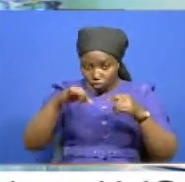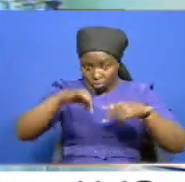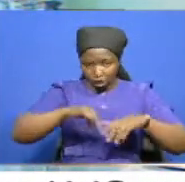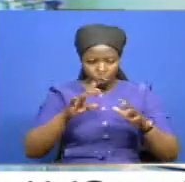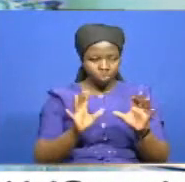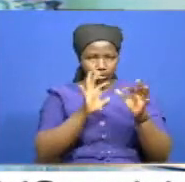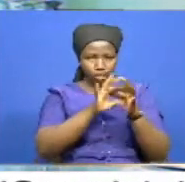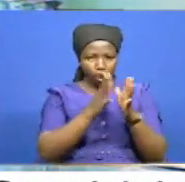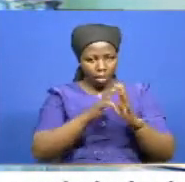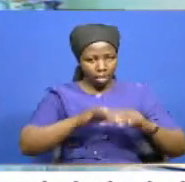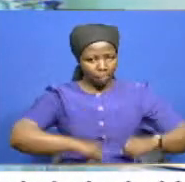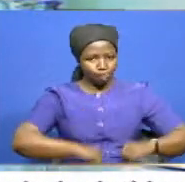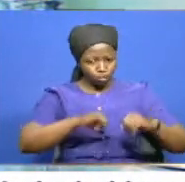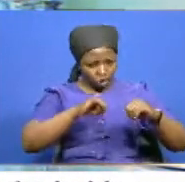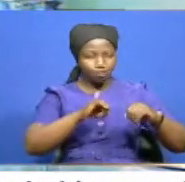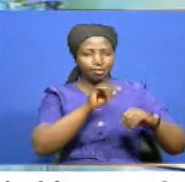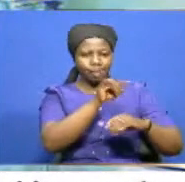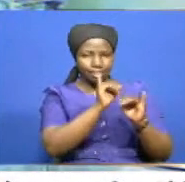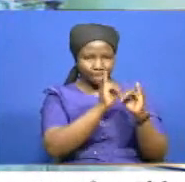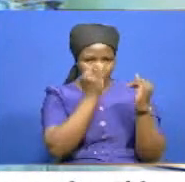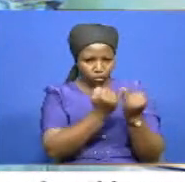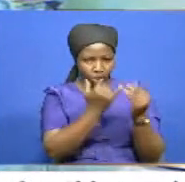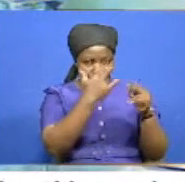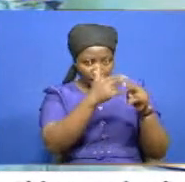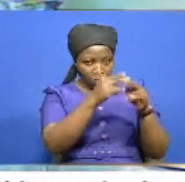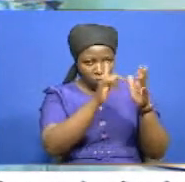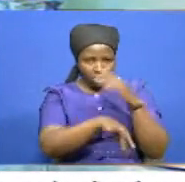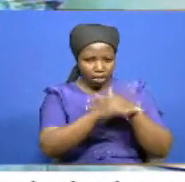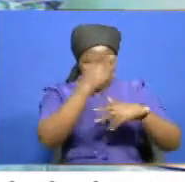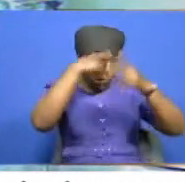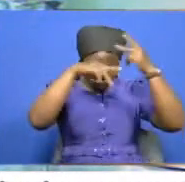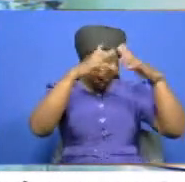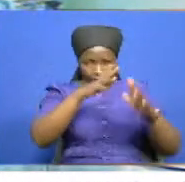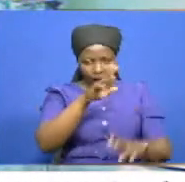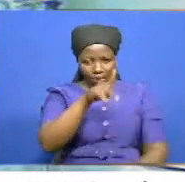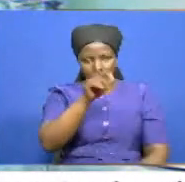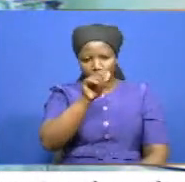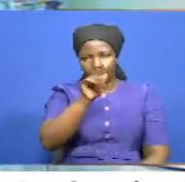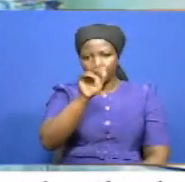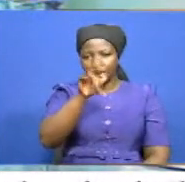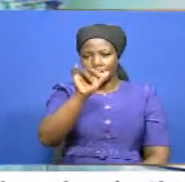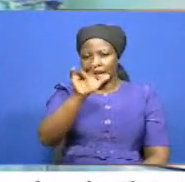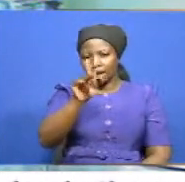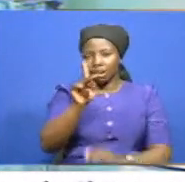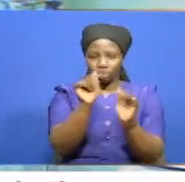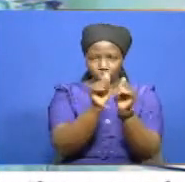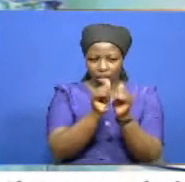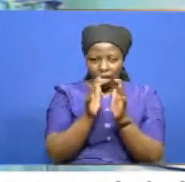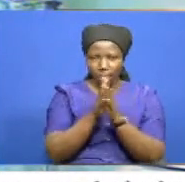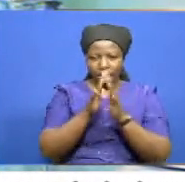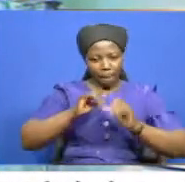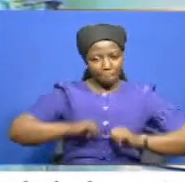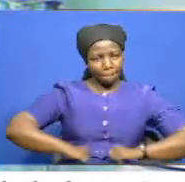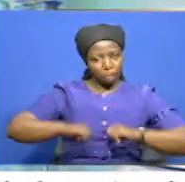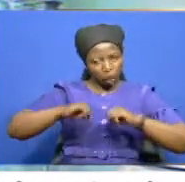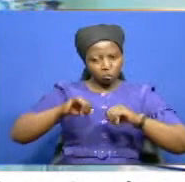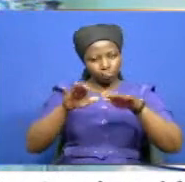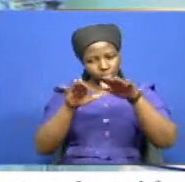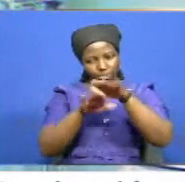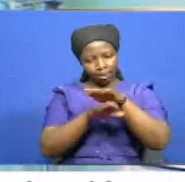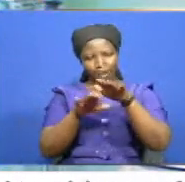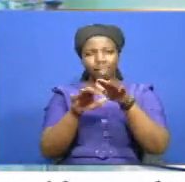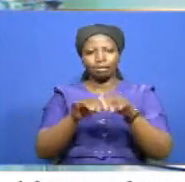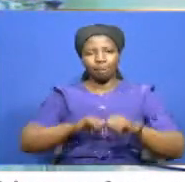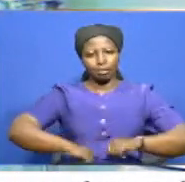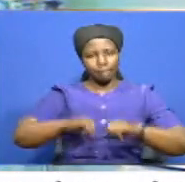wa taasisi hiyo, ambaye ni Professor Patrick Hayombe, akiwa ameandamana naye mkurugenzi wa masuala, naibu mkurugenzi wa masuala ya